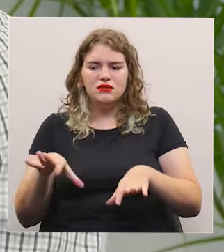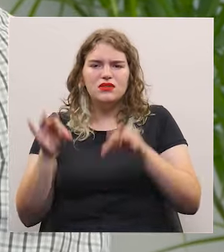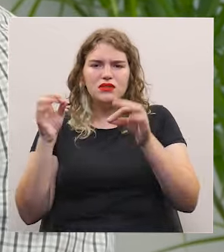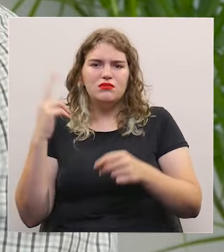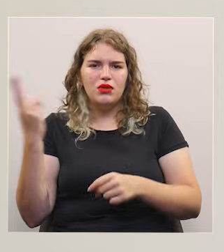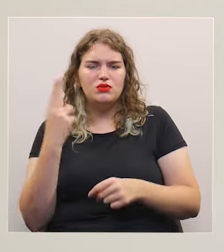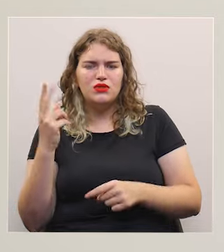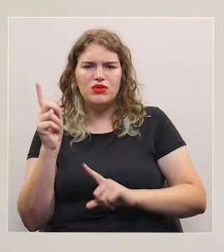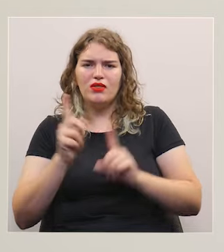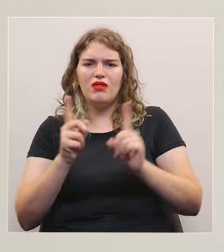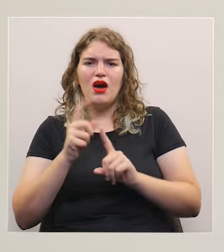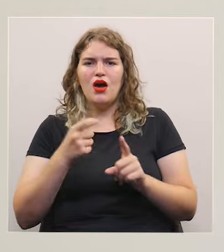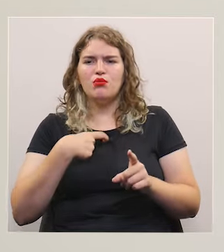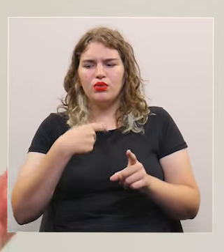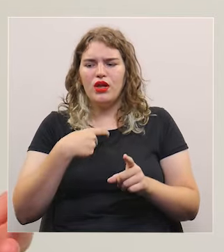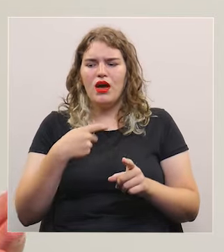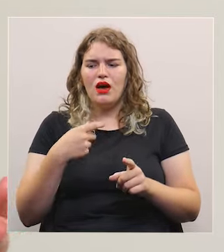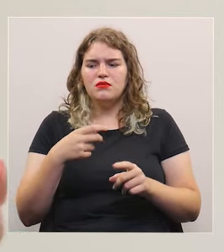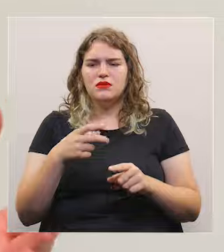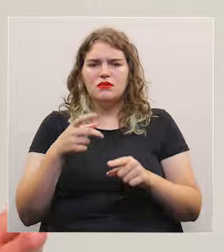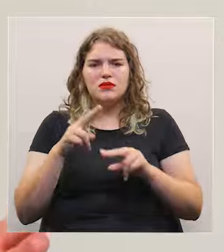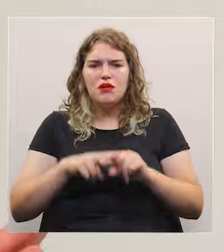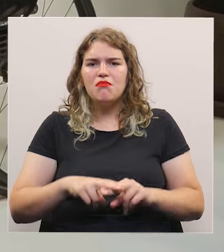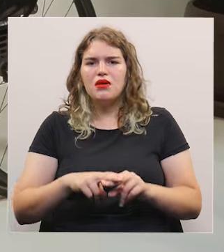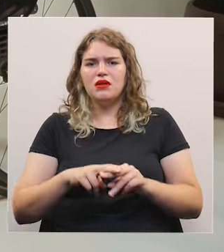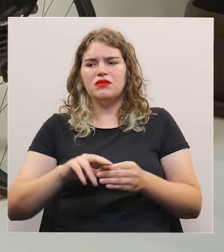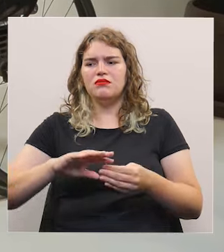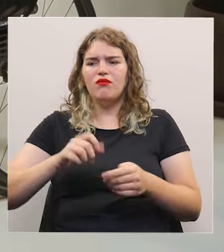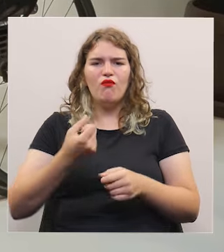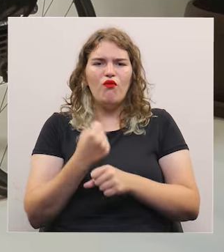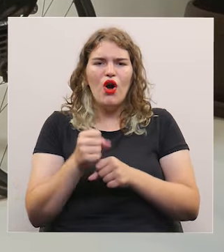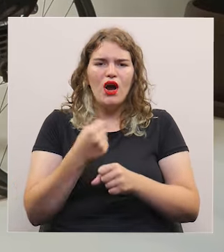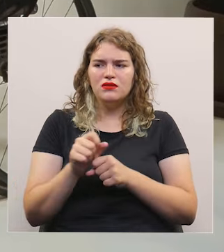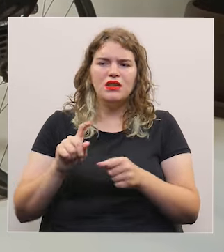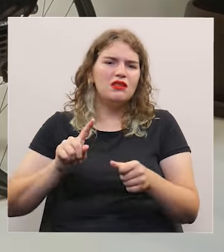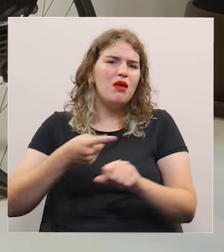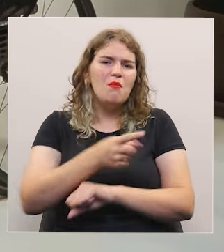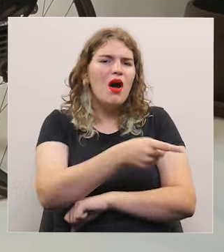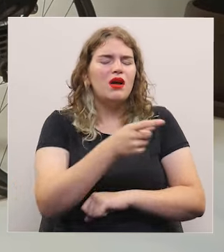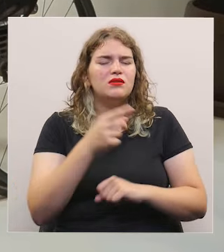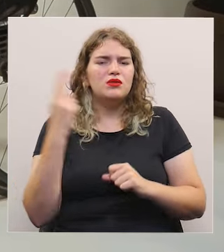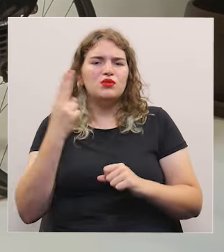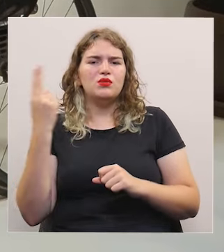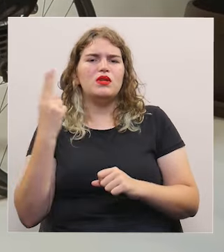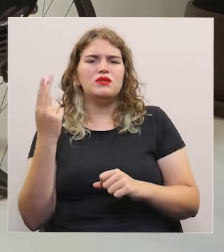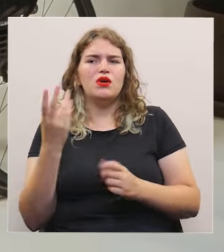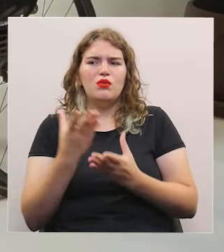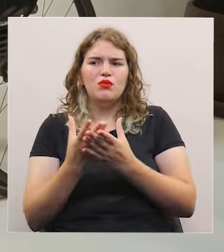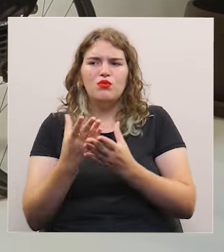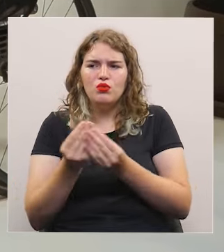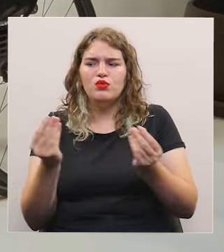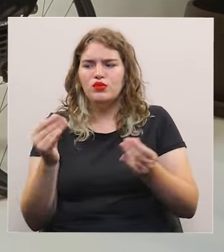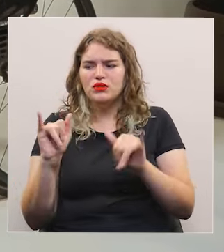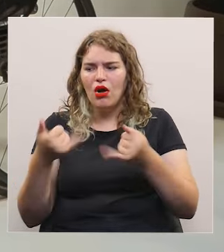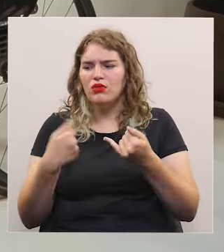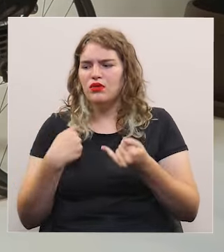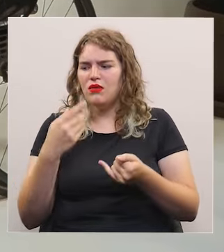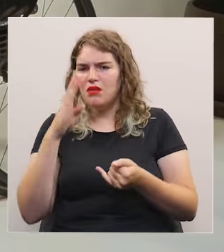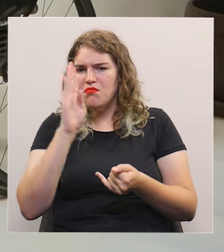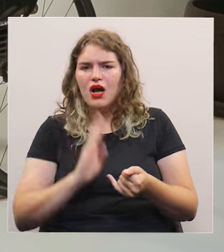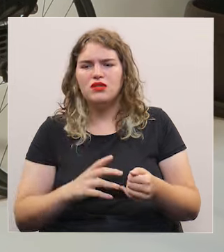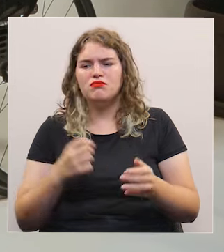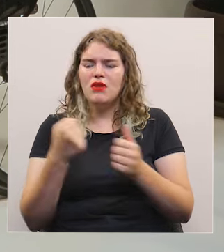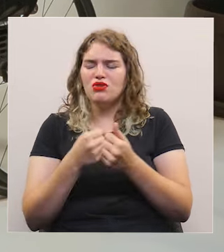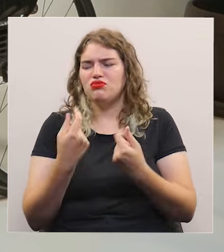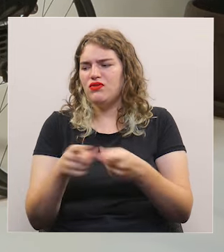descoper. Dar tu puteai să rămâi la fel de departe de Dumnezeu. Exact. Sunt mulți care prin aceeași situație au